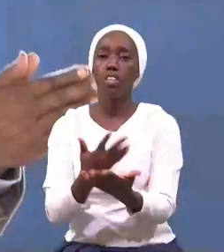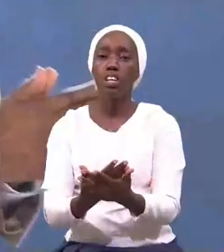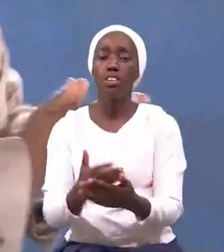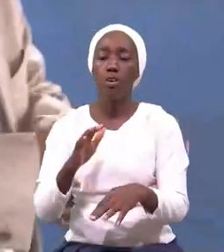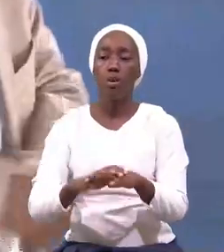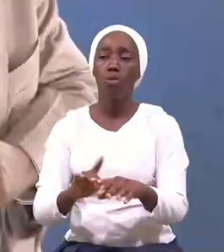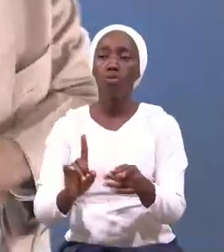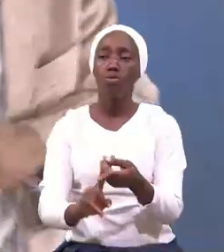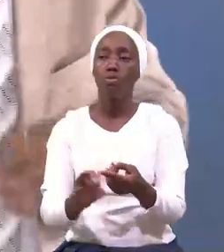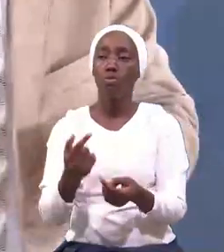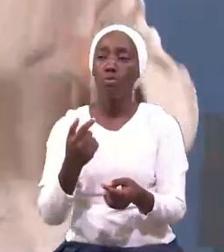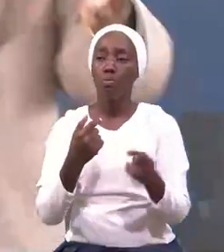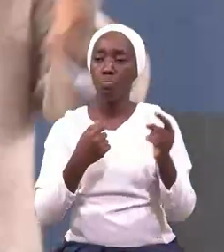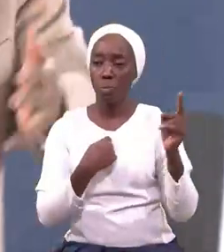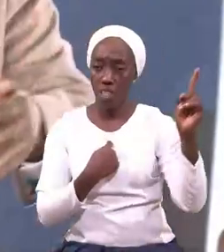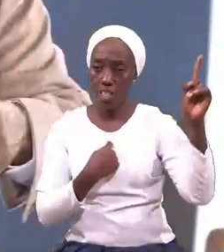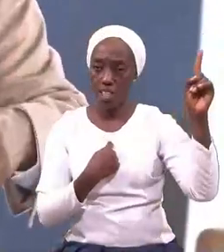Et vous serez mes témoins.